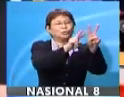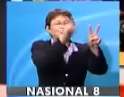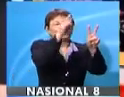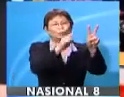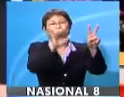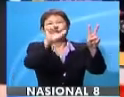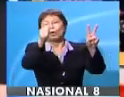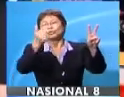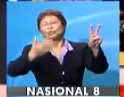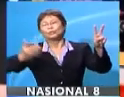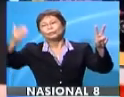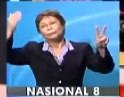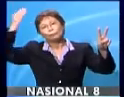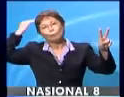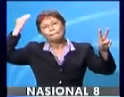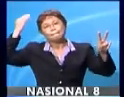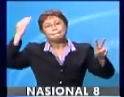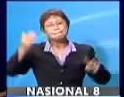lalu.